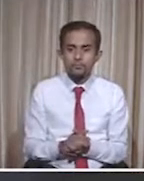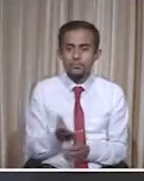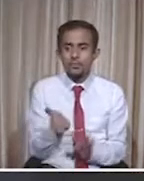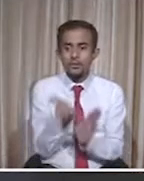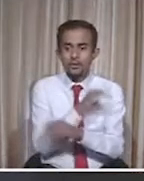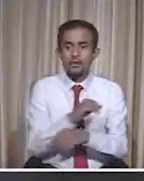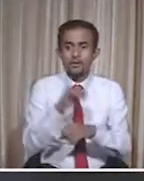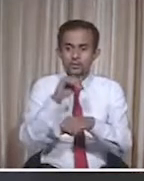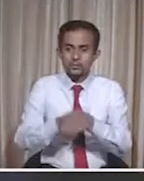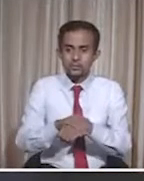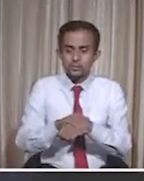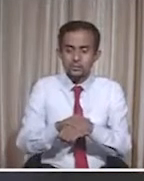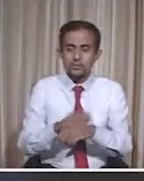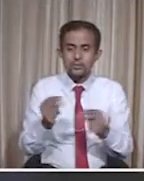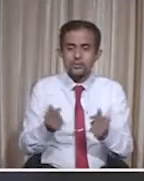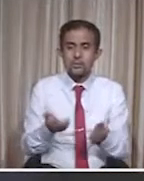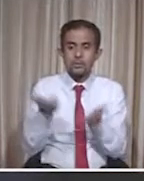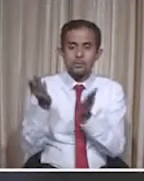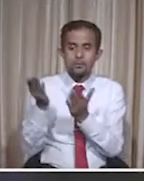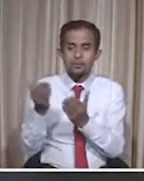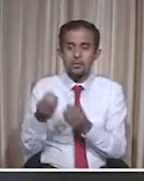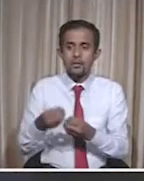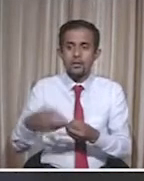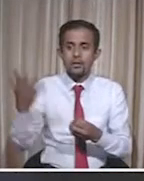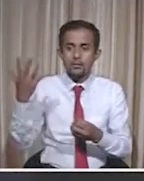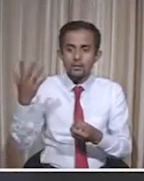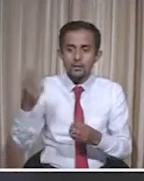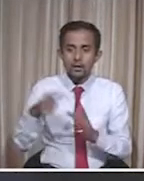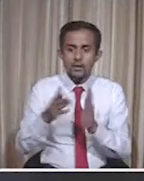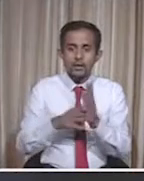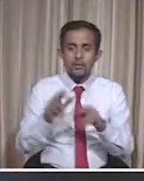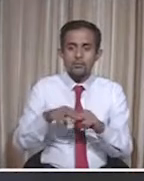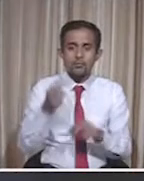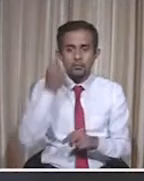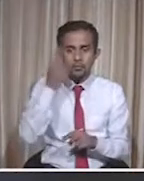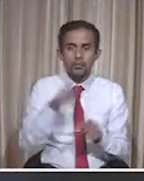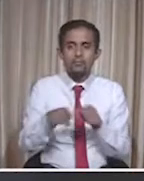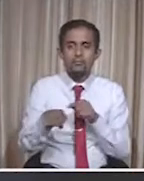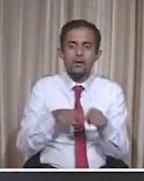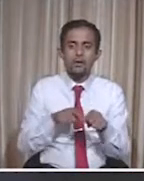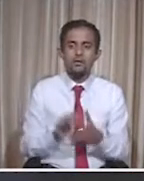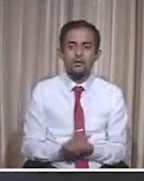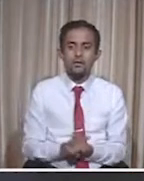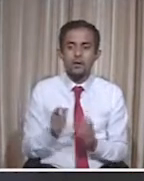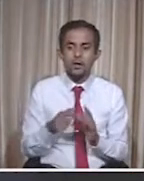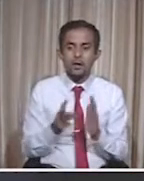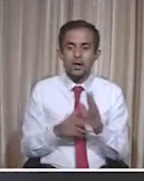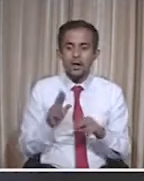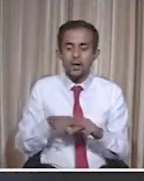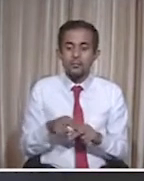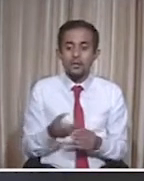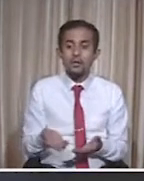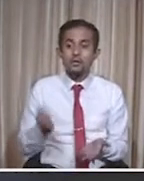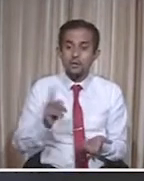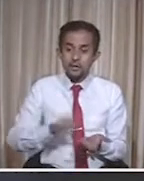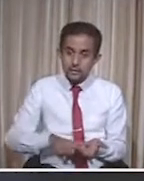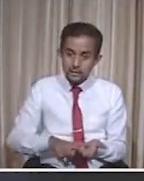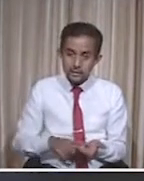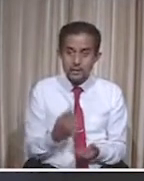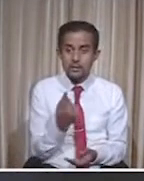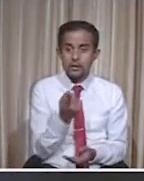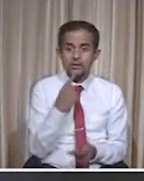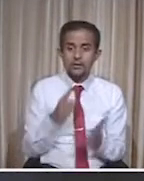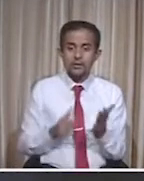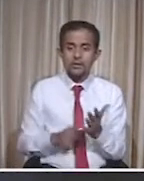අල්ලගෙන හිටියා එක පාටම් මේක අතහැරියේ IMF එකේ යෝජනාවලට අනුව තමයි ඉතින් IMF එකේ ඊළඟට කියන එක තමයි බදු